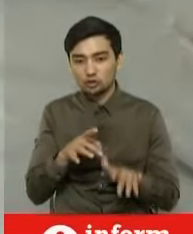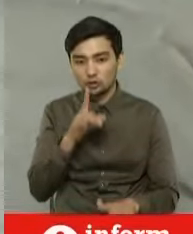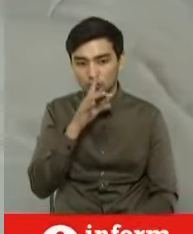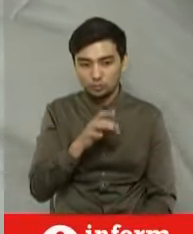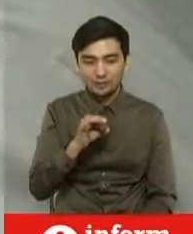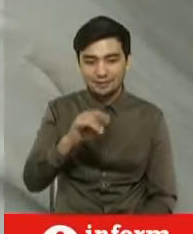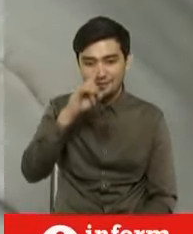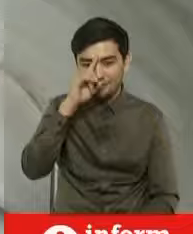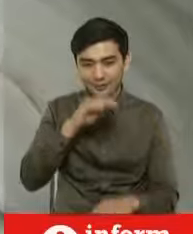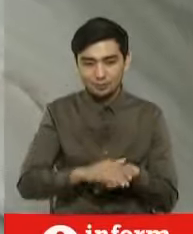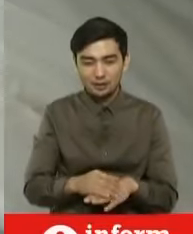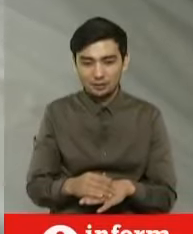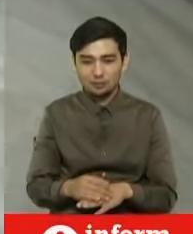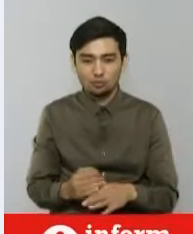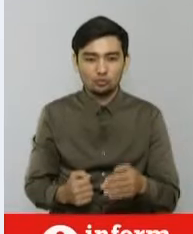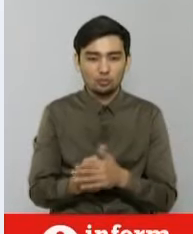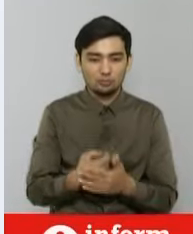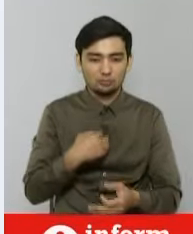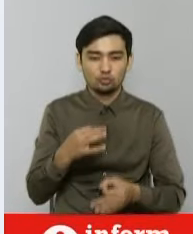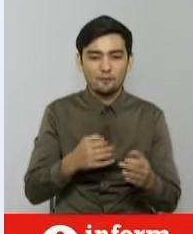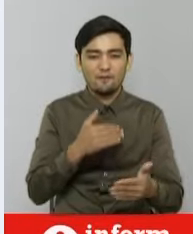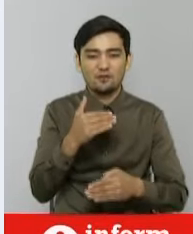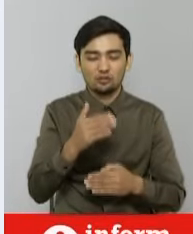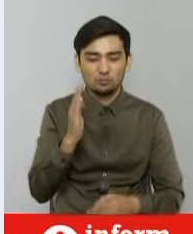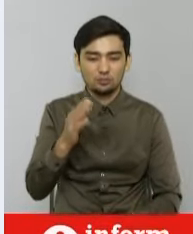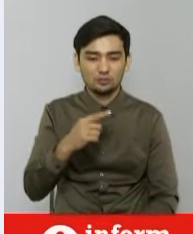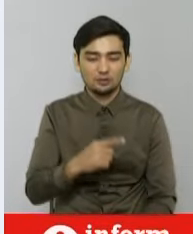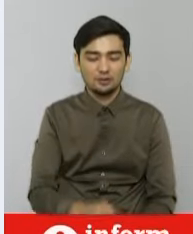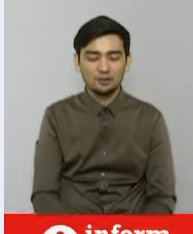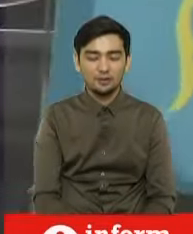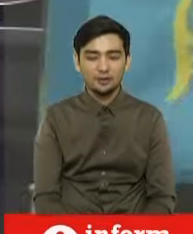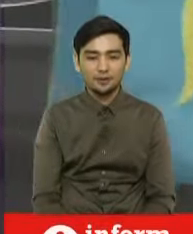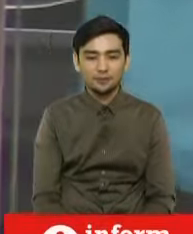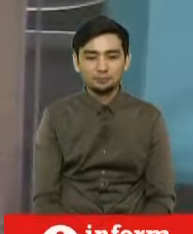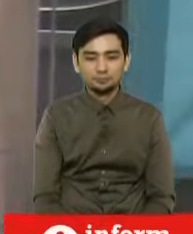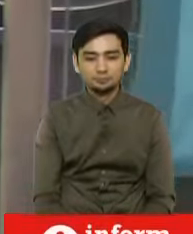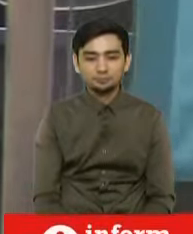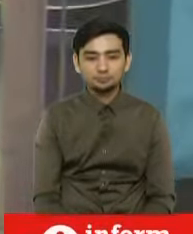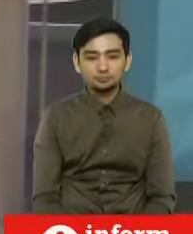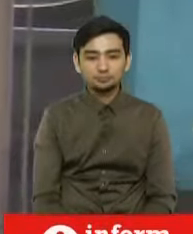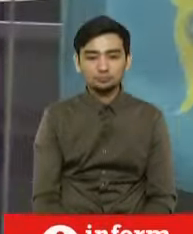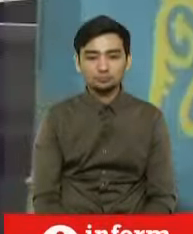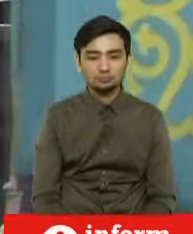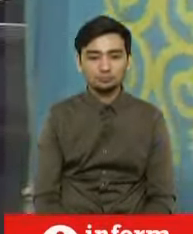үкімет деңгейіне дейін көтермек ниетте. Диана Тұрлыбек, Ват Шишко, Информбюро, Алматы облысынан.